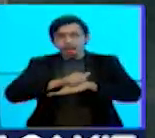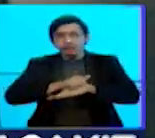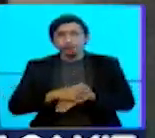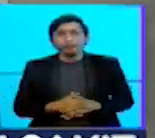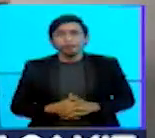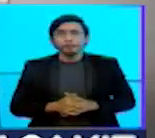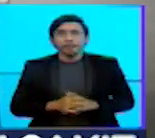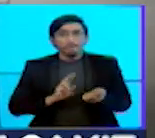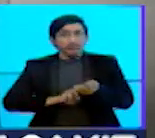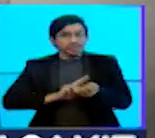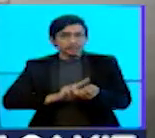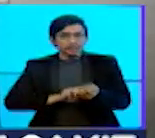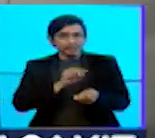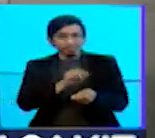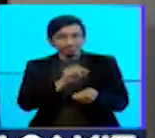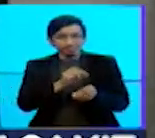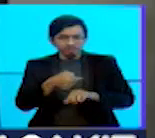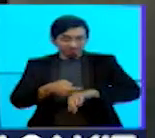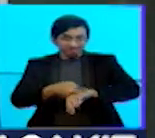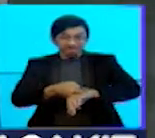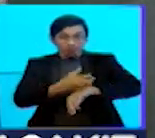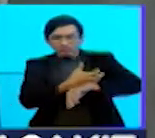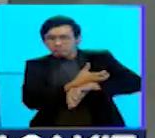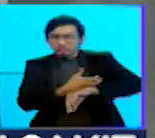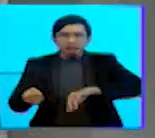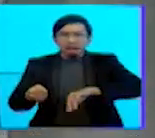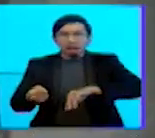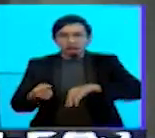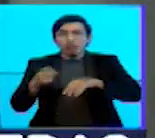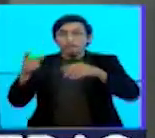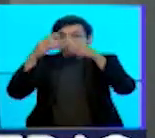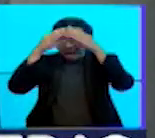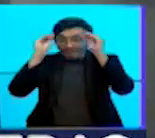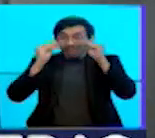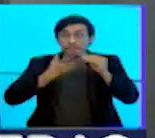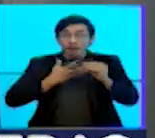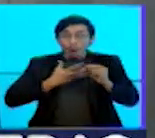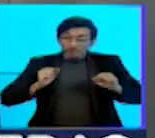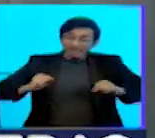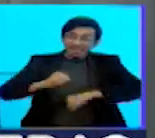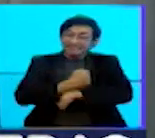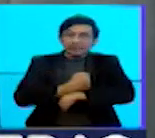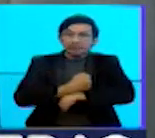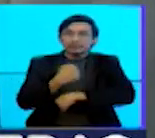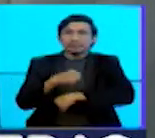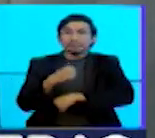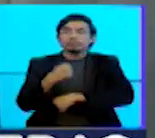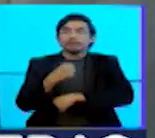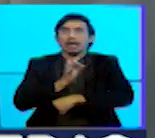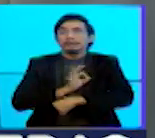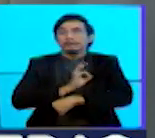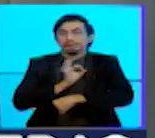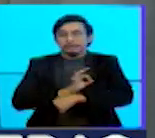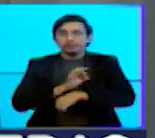Pasien menarik selang infus hingga terlepas. Perawat yang mencoba menghalanginya tidak bisa menahan sang pasien. Pasien ini